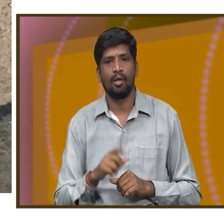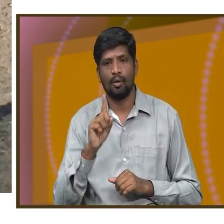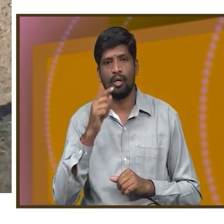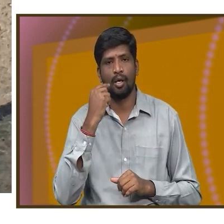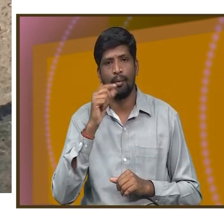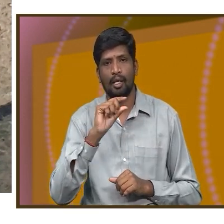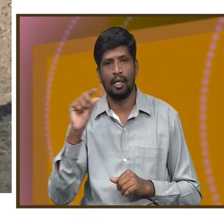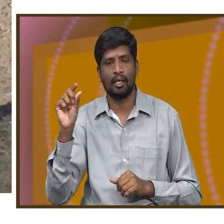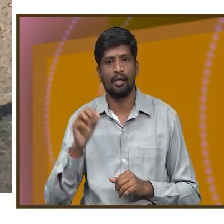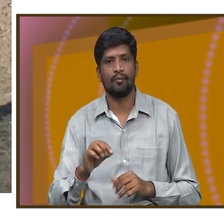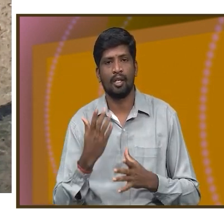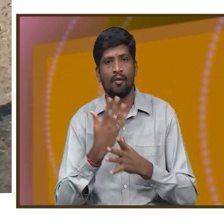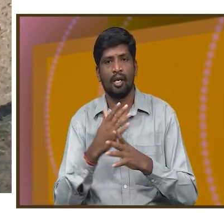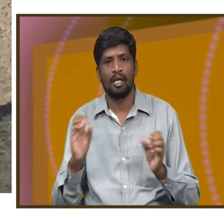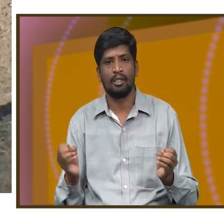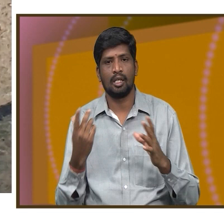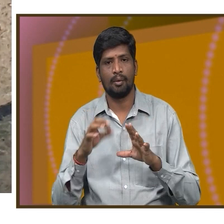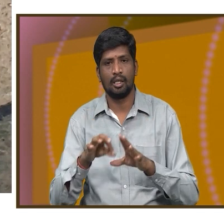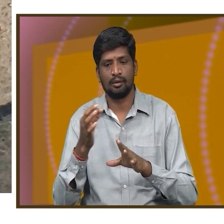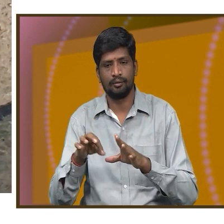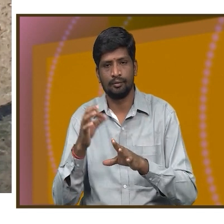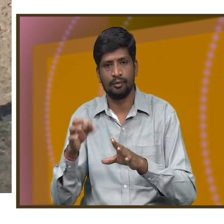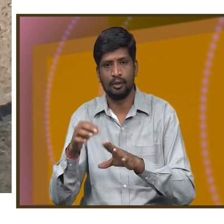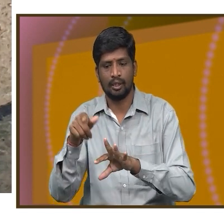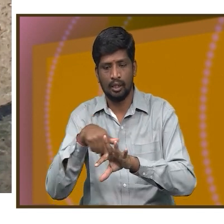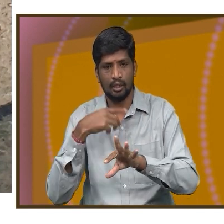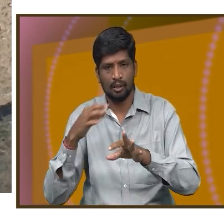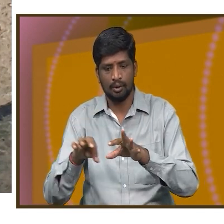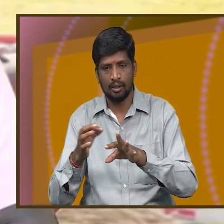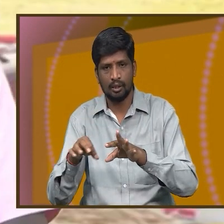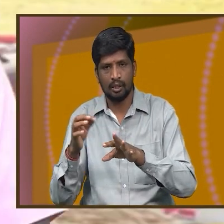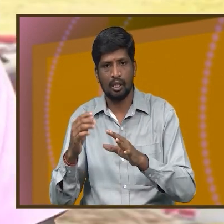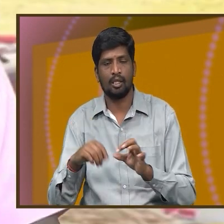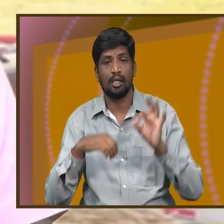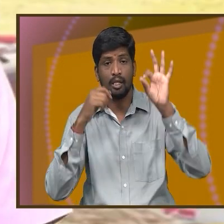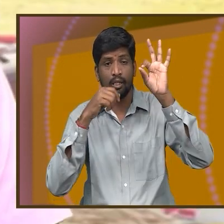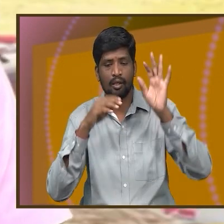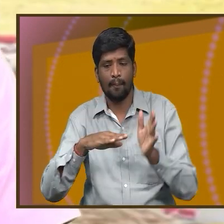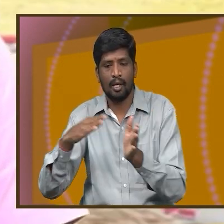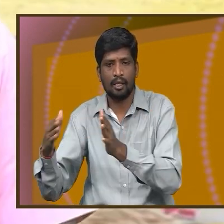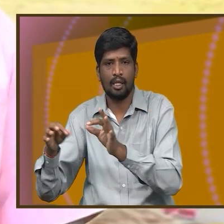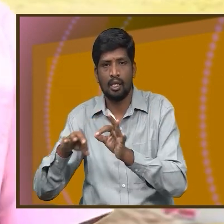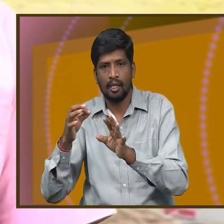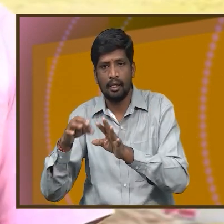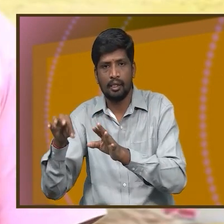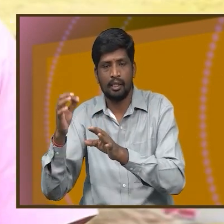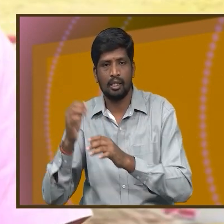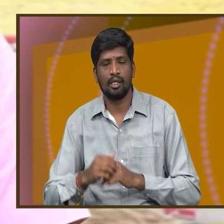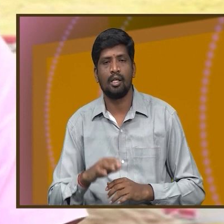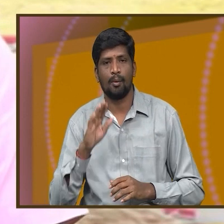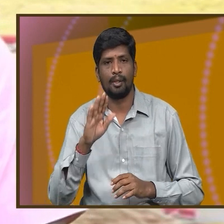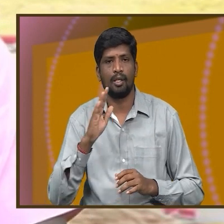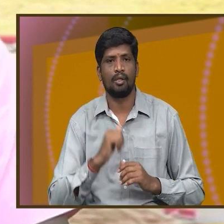சொல்லக்கூடியவர் வழக்கம் போல் தன்னுடைய பணிகளை தொடங்கி கொண்டிருக்கிறார். அந்த தியேட்டர் வாசலில் உட்காந்து செருப்பு தைச்சிக்கிட்டு இருக்காரு. அப்போ அவருக்கு